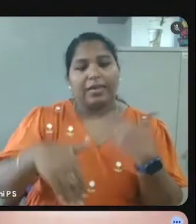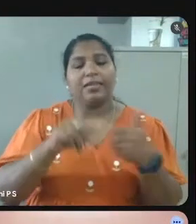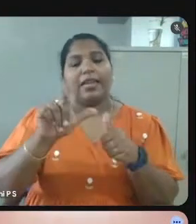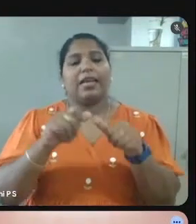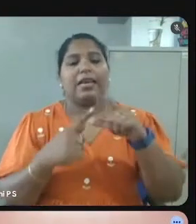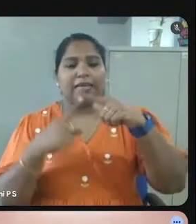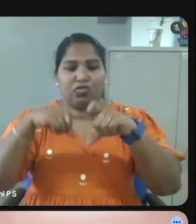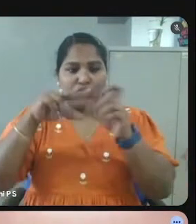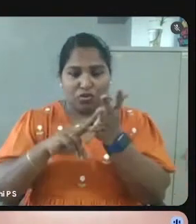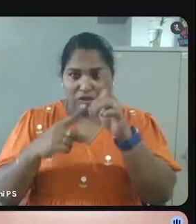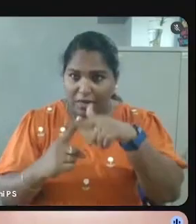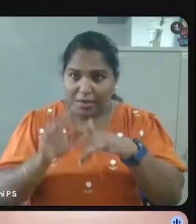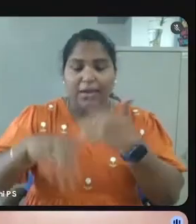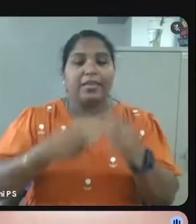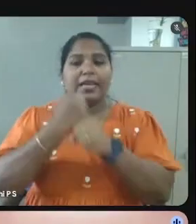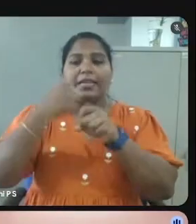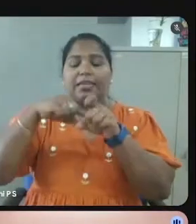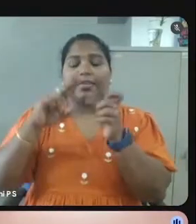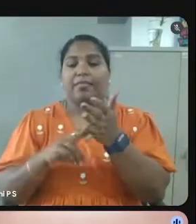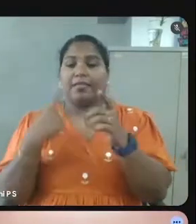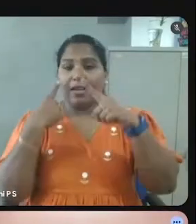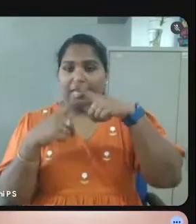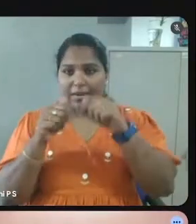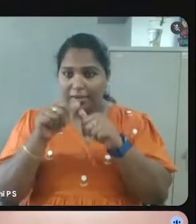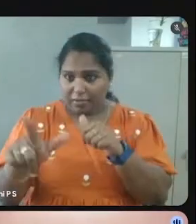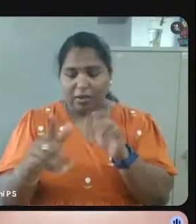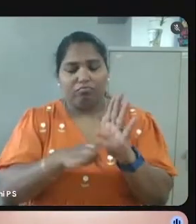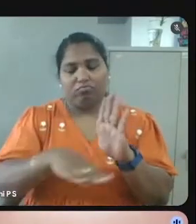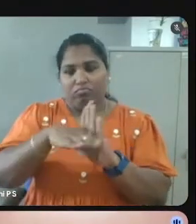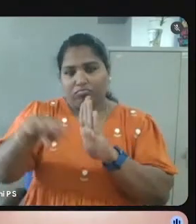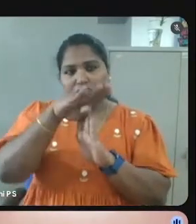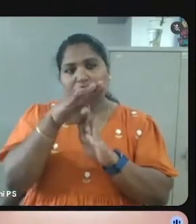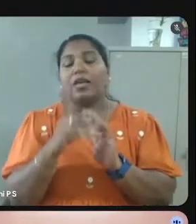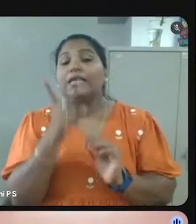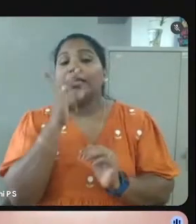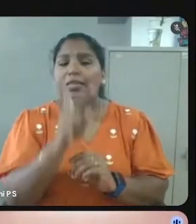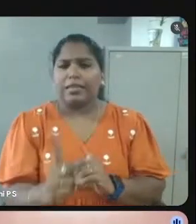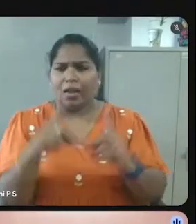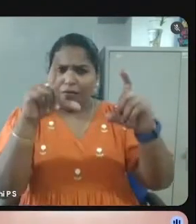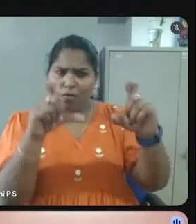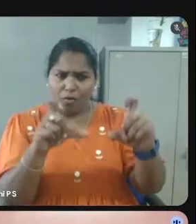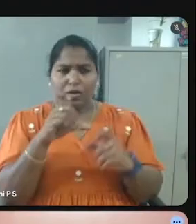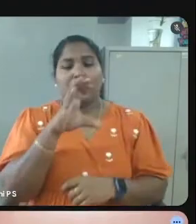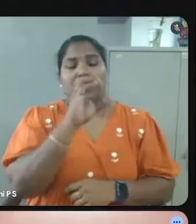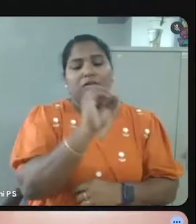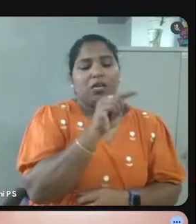സ്റ്റേജ്. ഓറൽ സ്റ്റേജ് എന്ന് പറയുന്നത് ഏജ് 0 മുതൽ 1ാമത്തെ ഏജ്